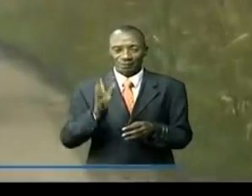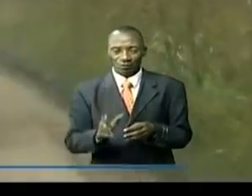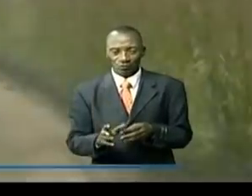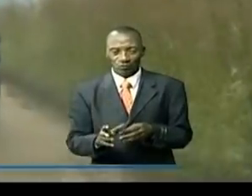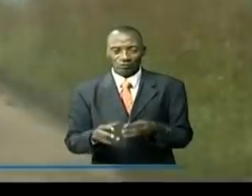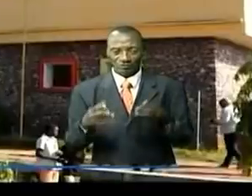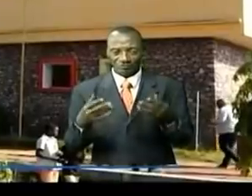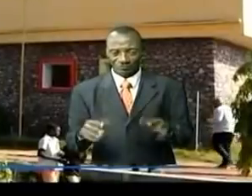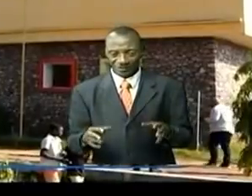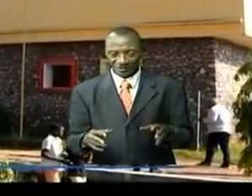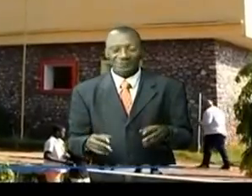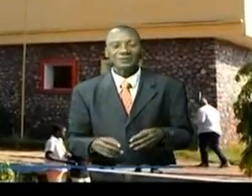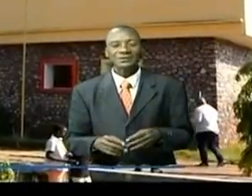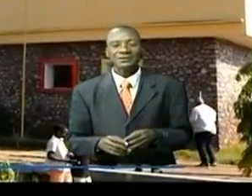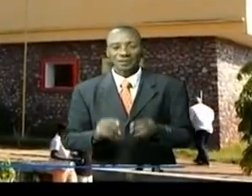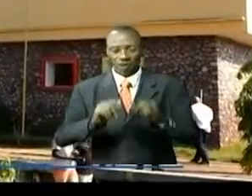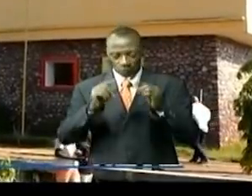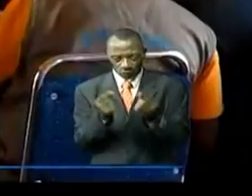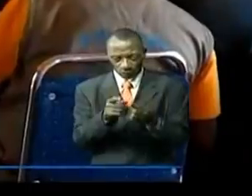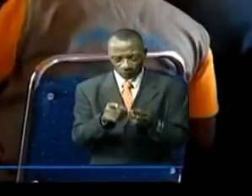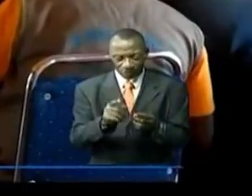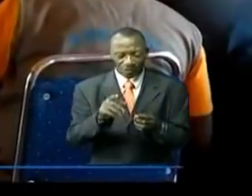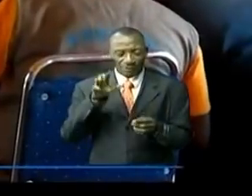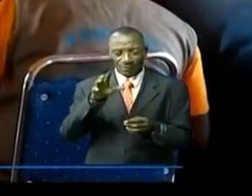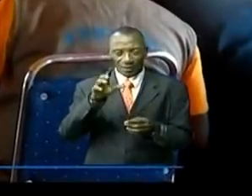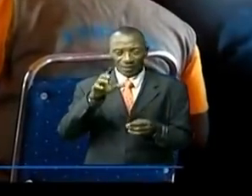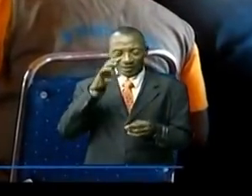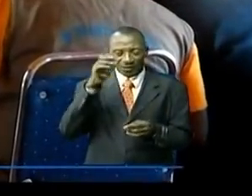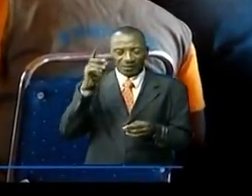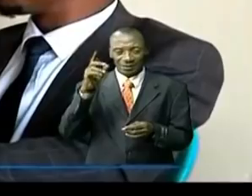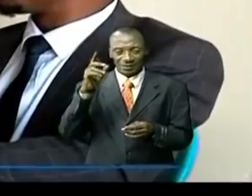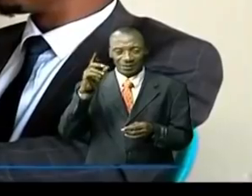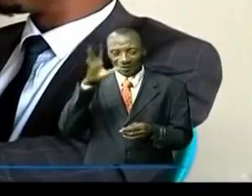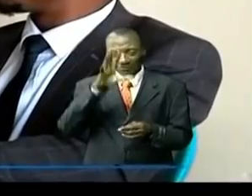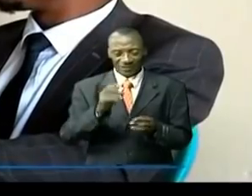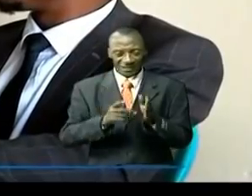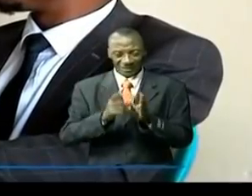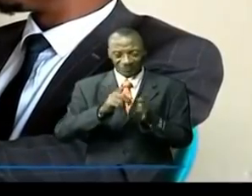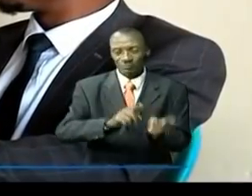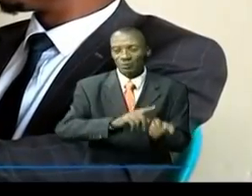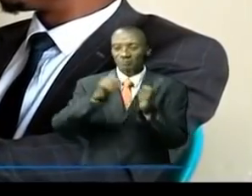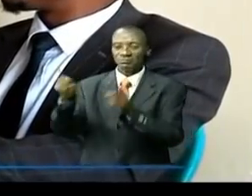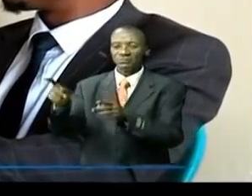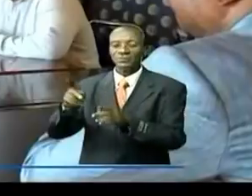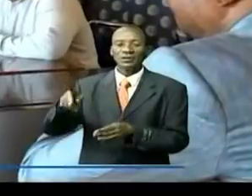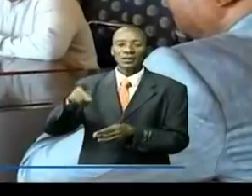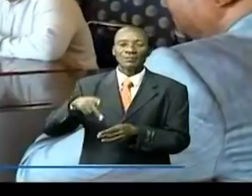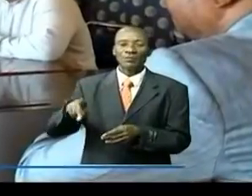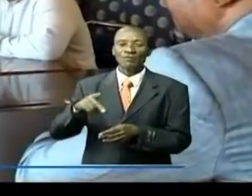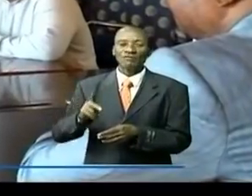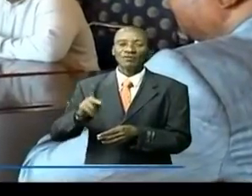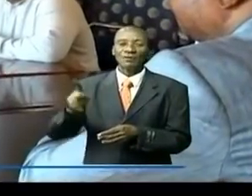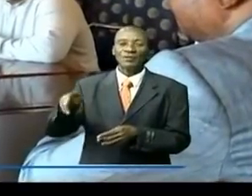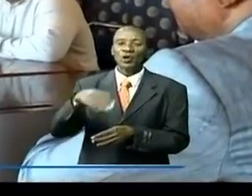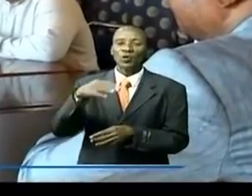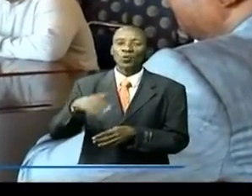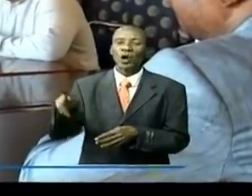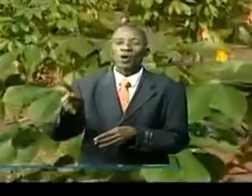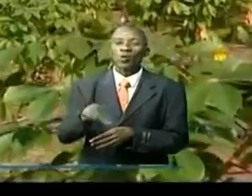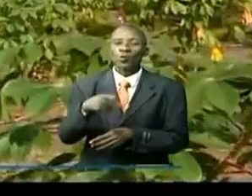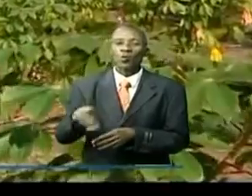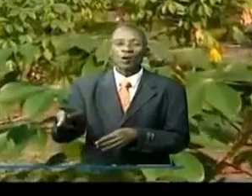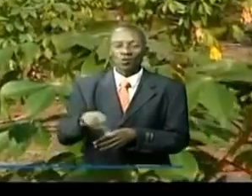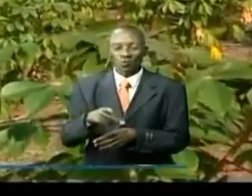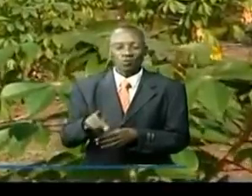province du Kwango où preste l'opérateur agricole Ecosac en sous-contrat avec le PROADER pour la production et